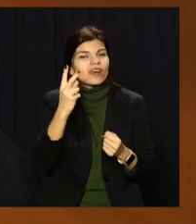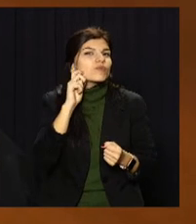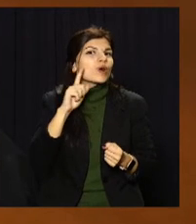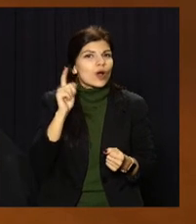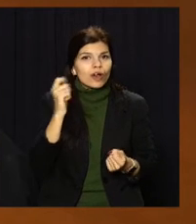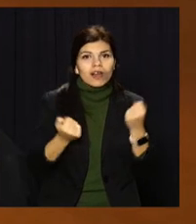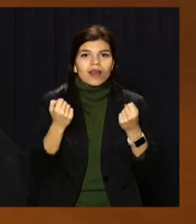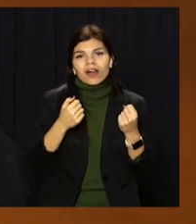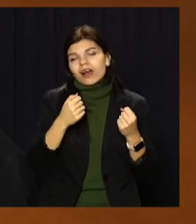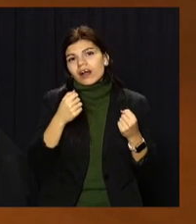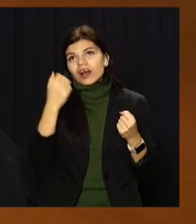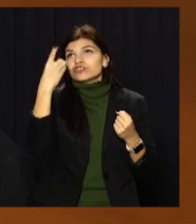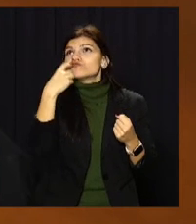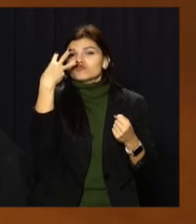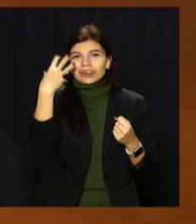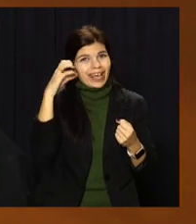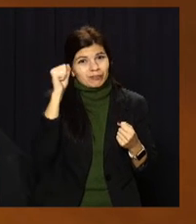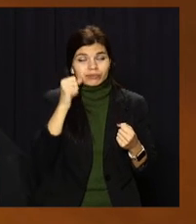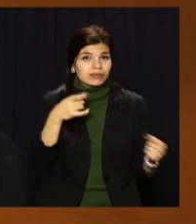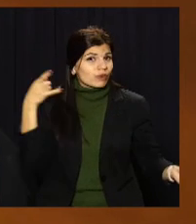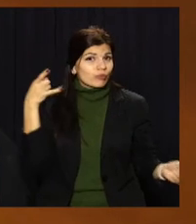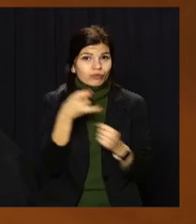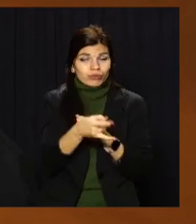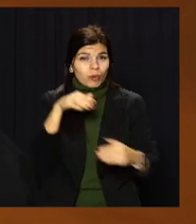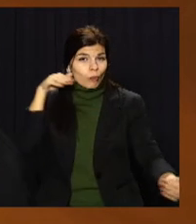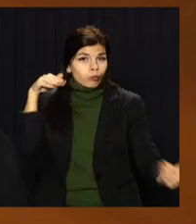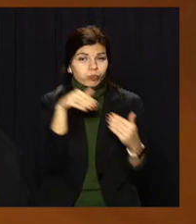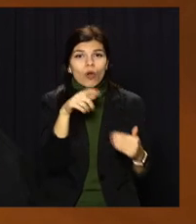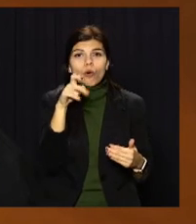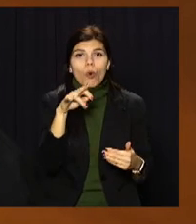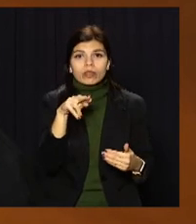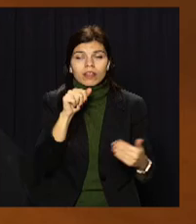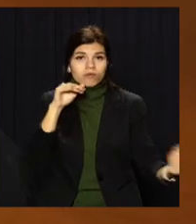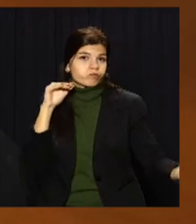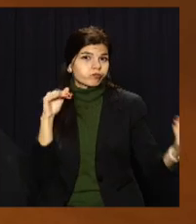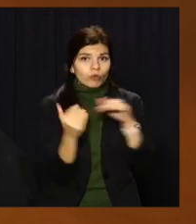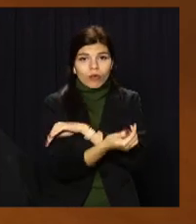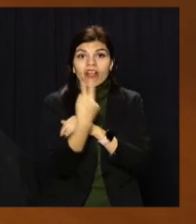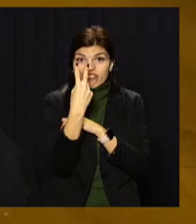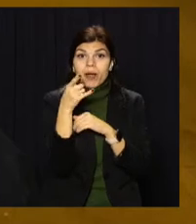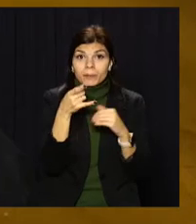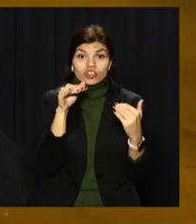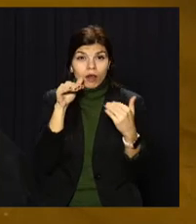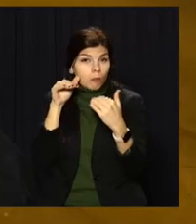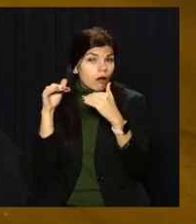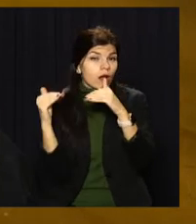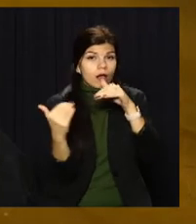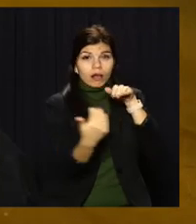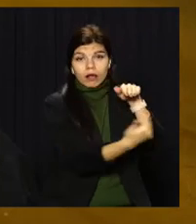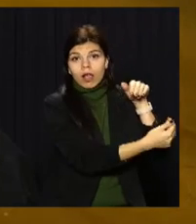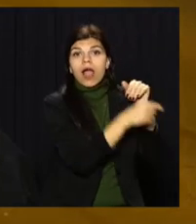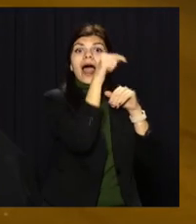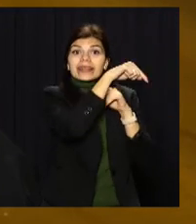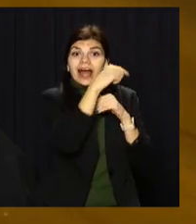водій, проігнорував червоний сигнал світлофора і врізався в «Хонду». Обидві машини відкинуло на перехрестя, де у той час